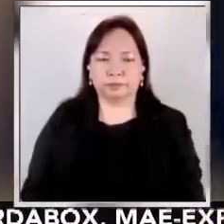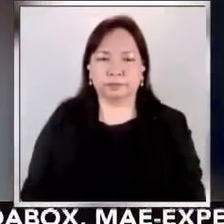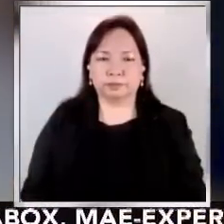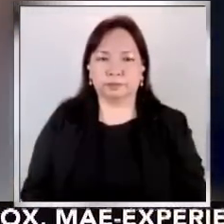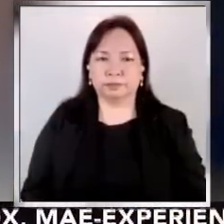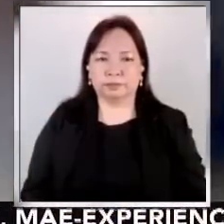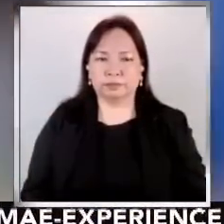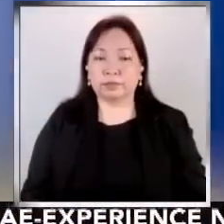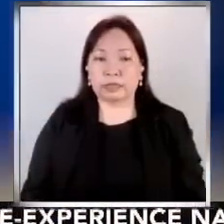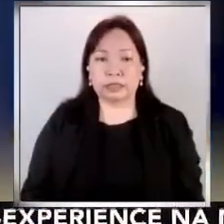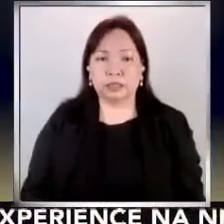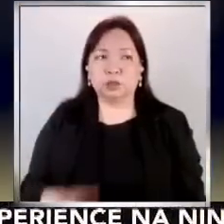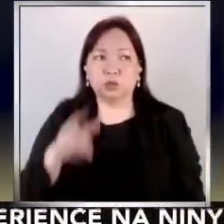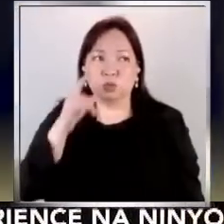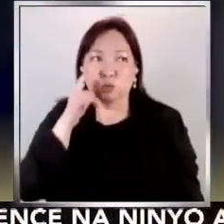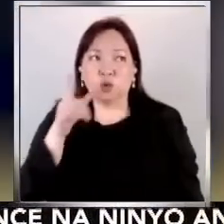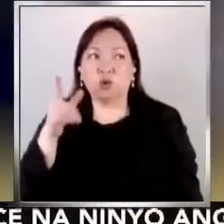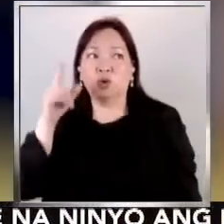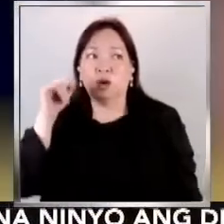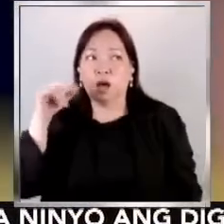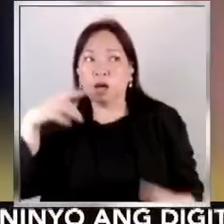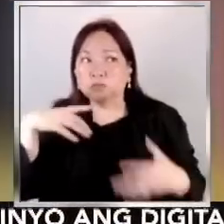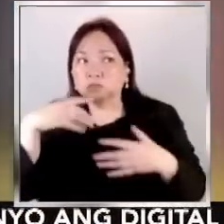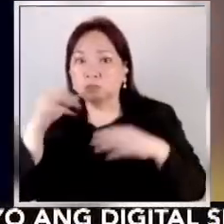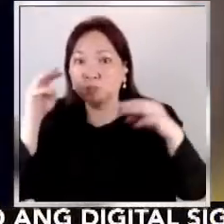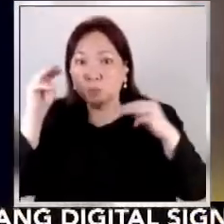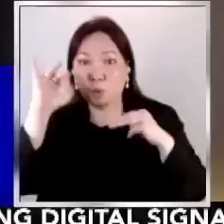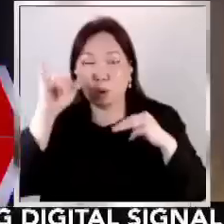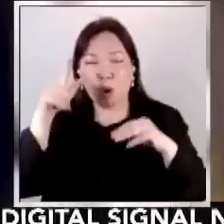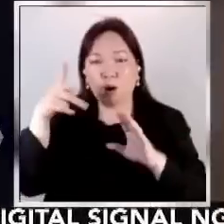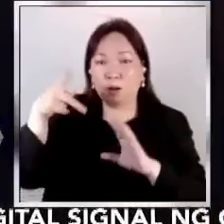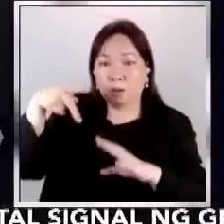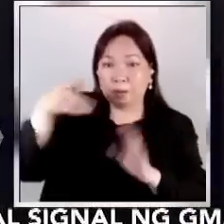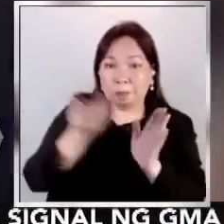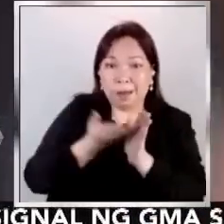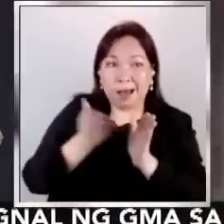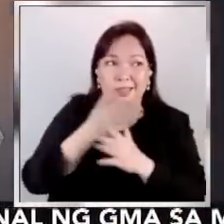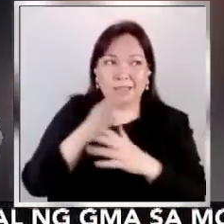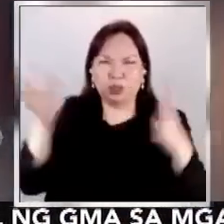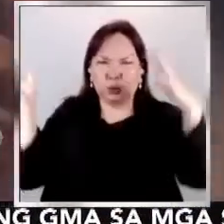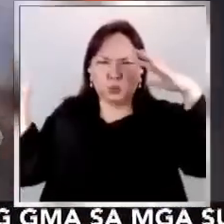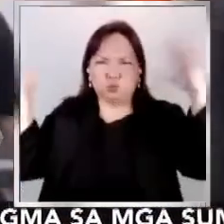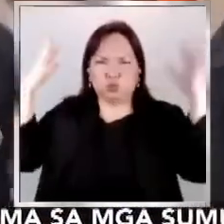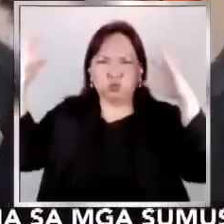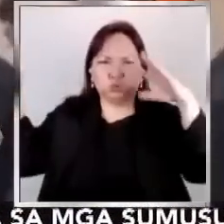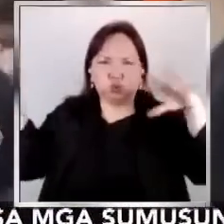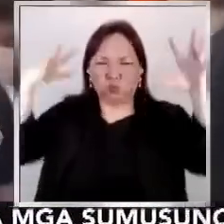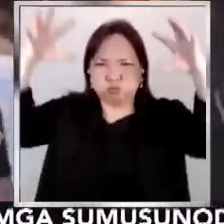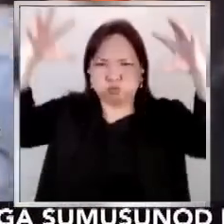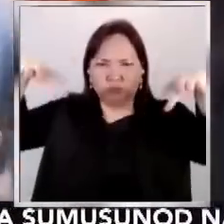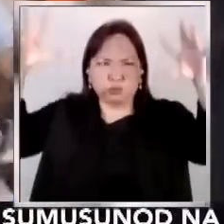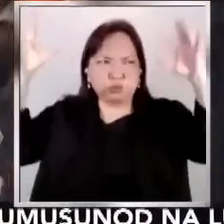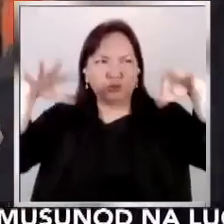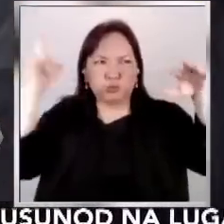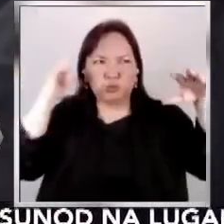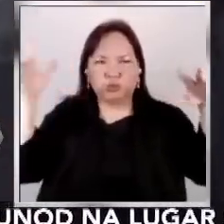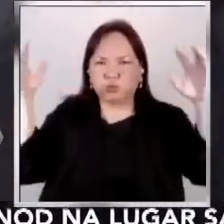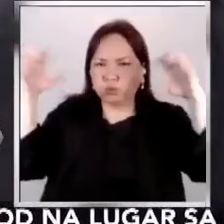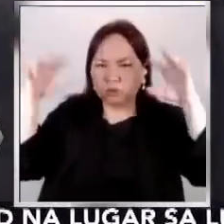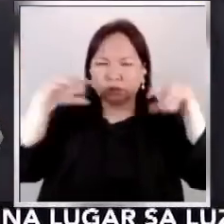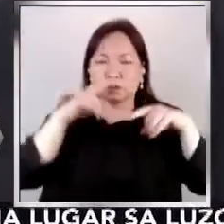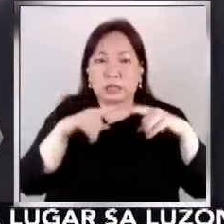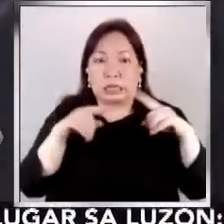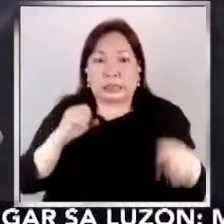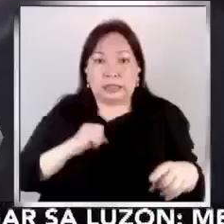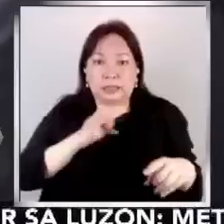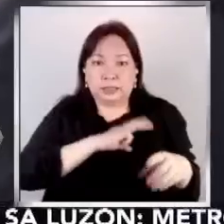Animoy may buhawi sa labas ng mall na ito sa Pasig. Tila galit ang ulan at hangin. Nagtulungan na ang staff ng isang tindahan sa